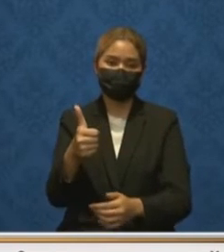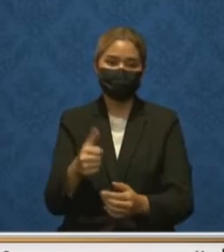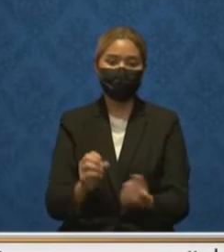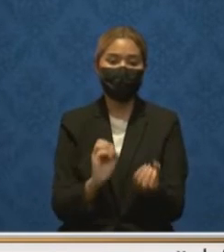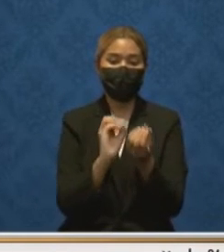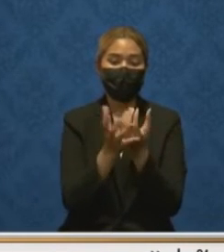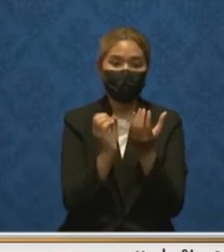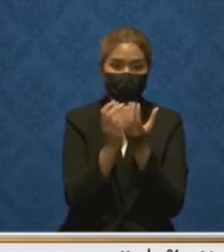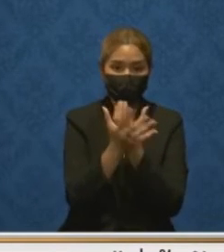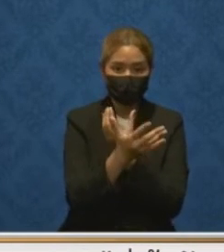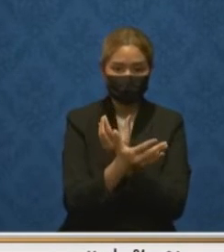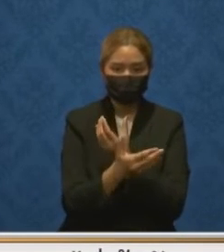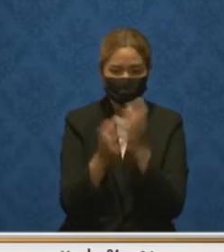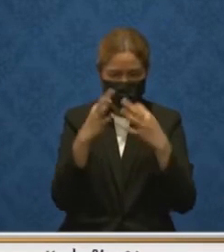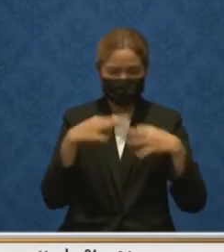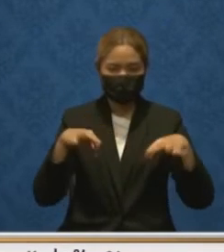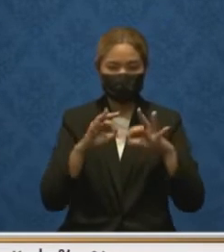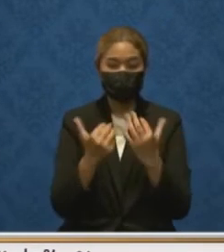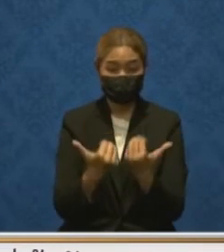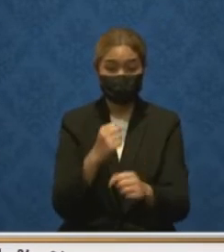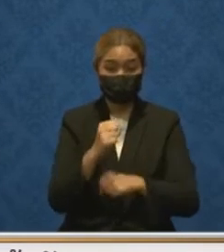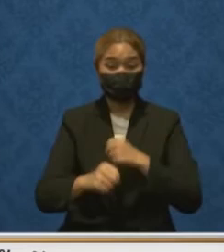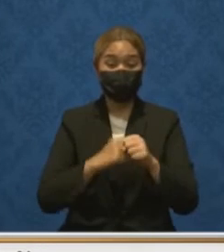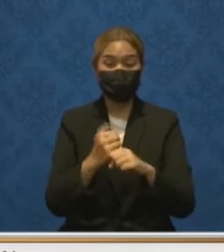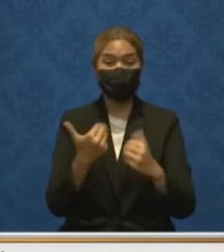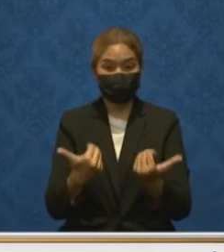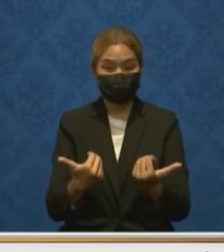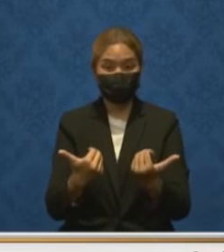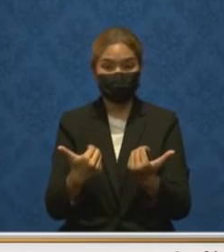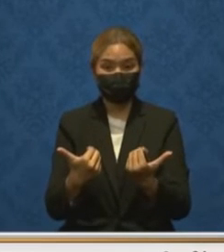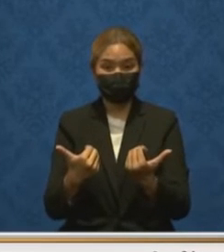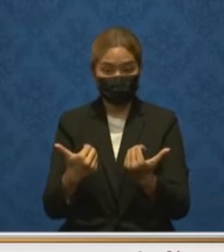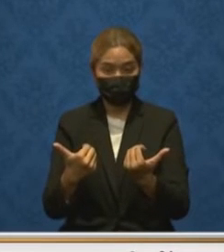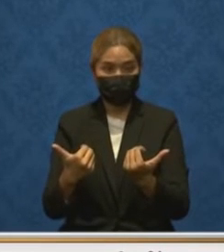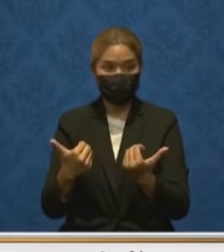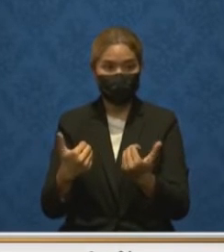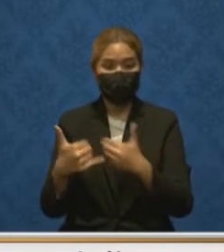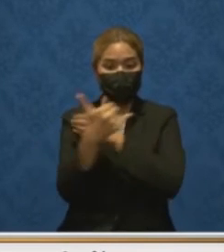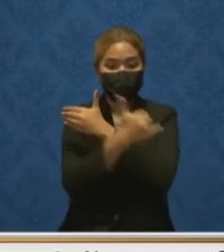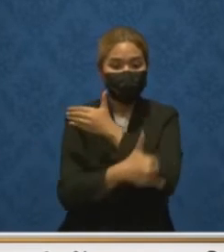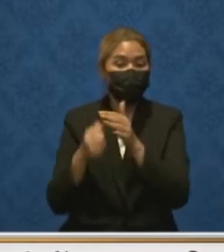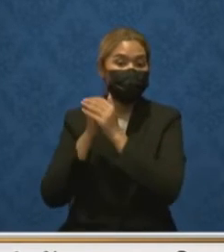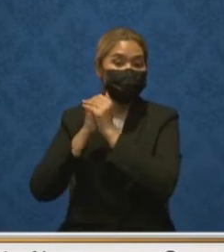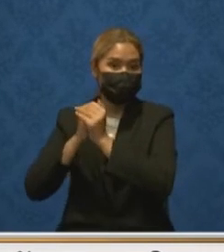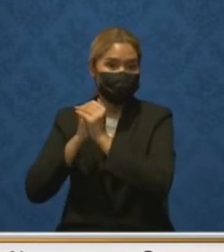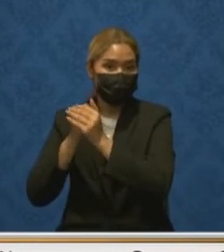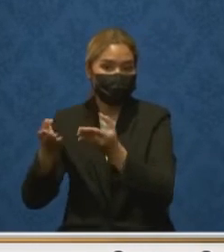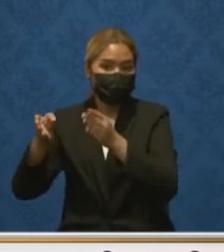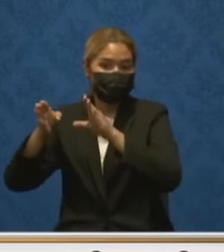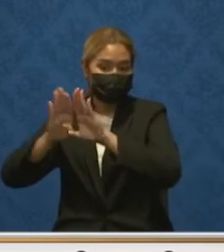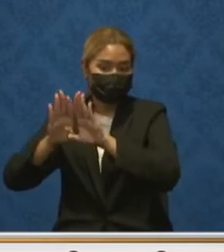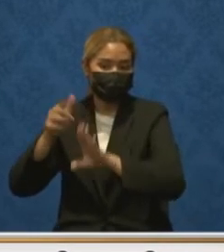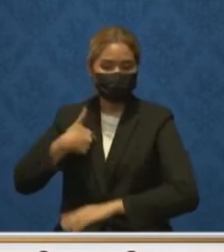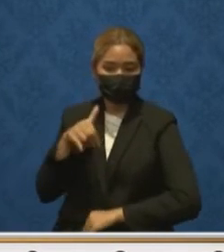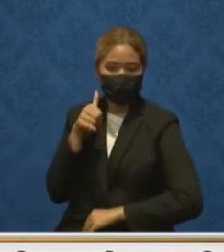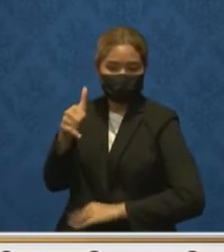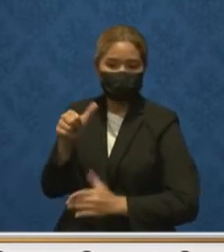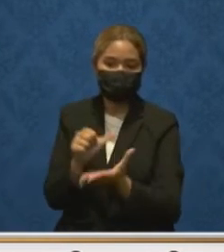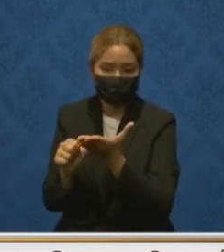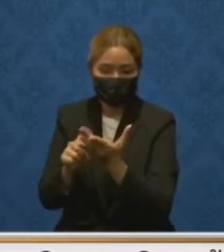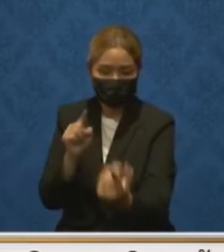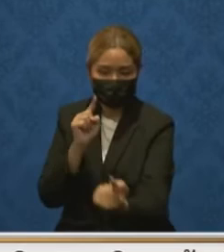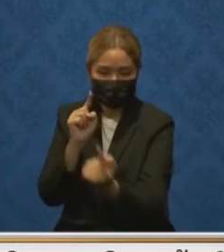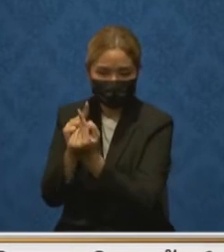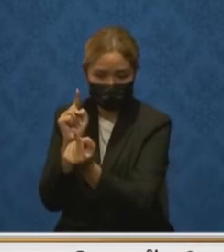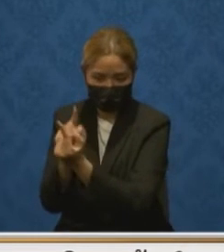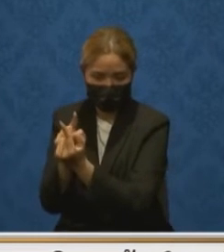ผลไม้ที่พวกเราหวงกว่าปีนี้จีนปิดดานเดี๋วส่งออกไปได้ผมเข้าไปแ้ปัญหานโยบายเชิงล